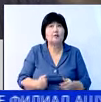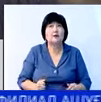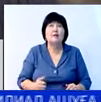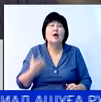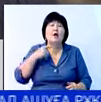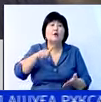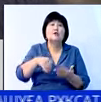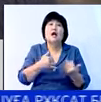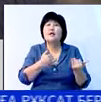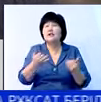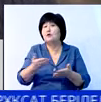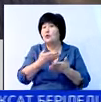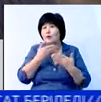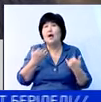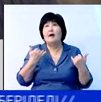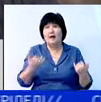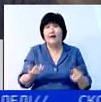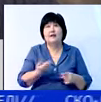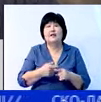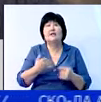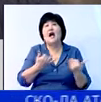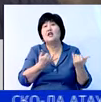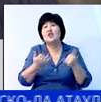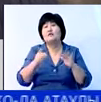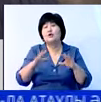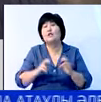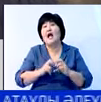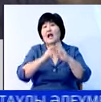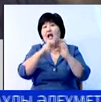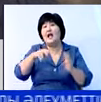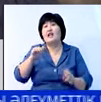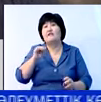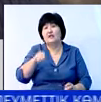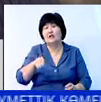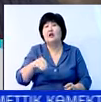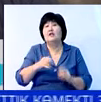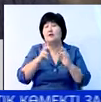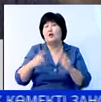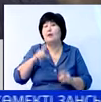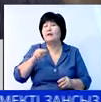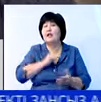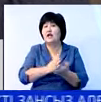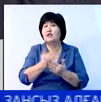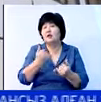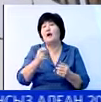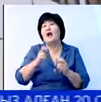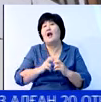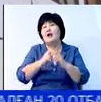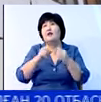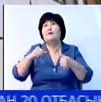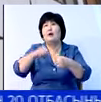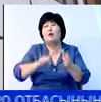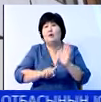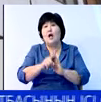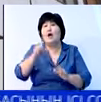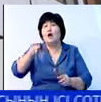қаласында сервистік болмаған тұрғын. Енді қазір сервистік Орда лифт деген сервисте мамандар қызмет көрсетіп, лифті қосып жатыр. Тұрғындарға